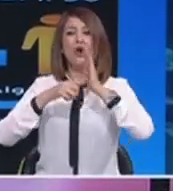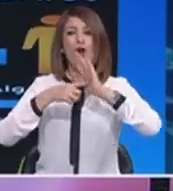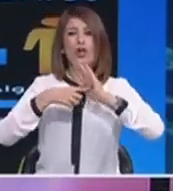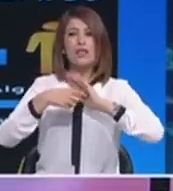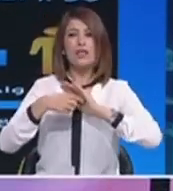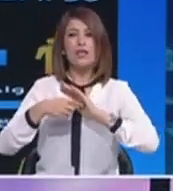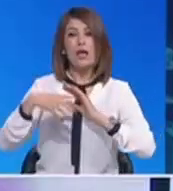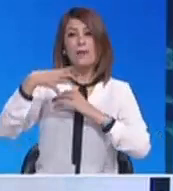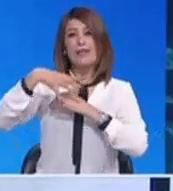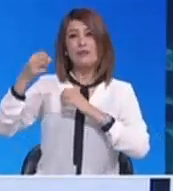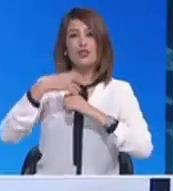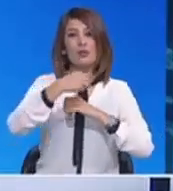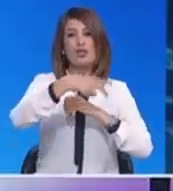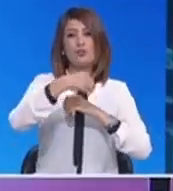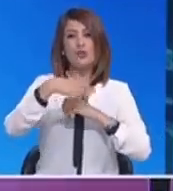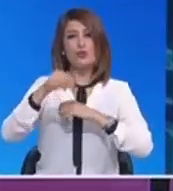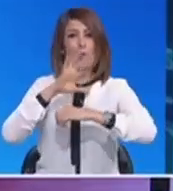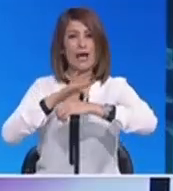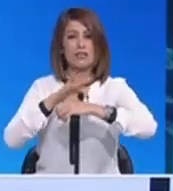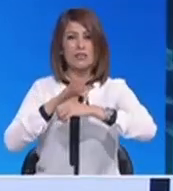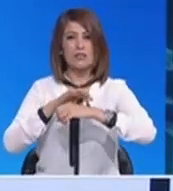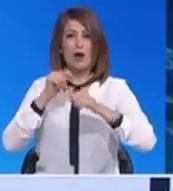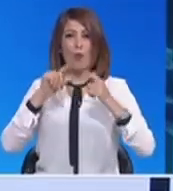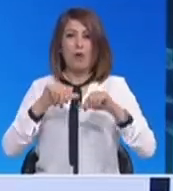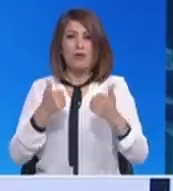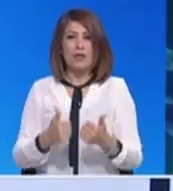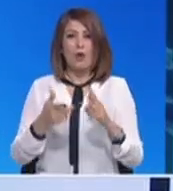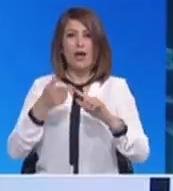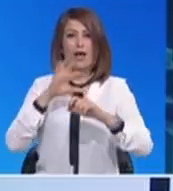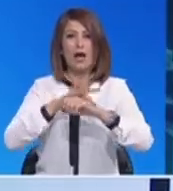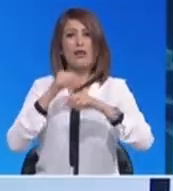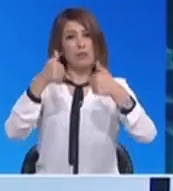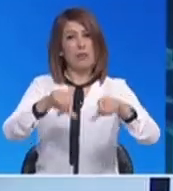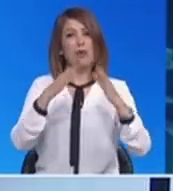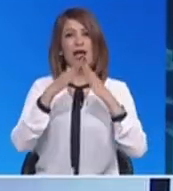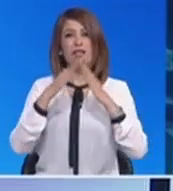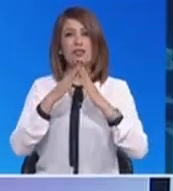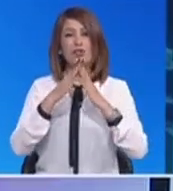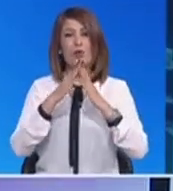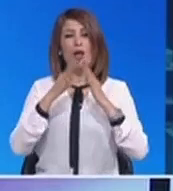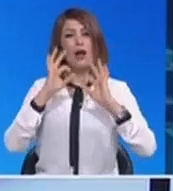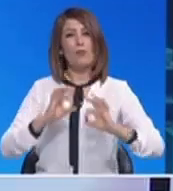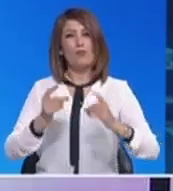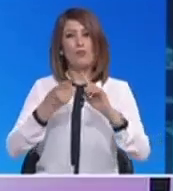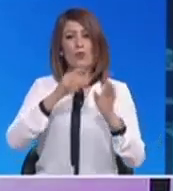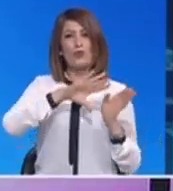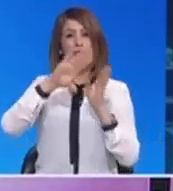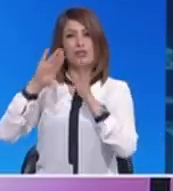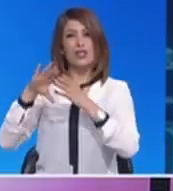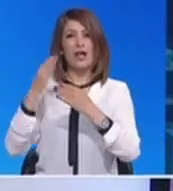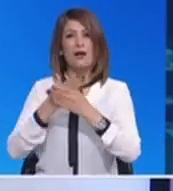حظر التجول اللي ممنوع القاعديين انسى وفي حقيقه استعجاليه من خارج